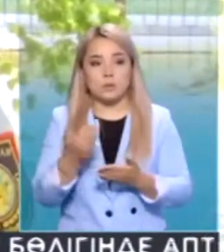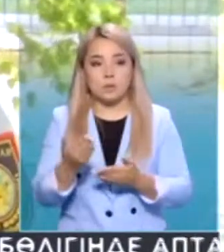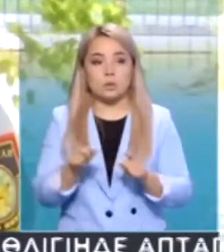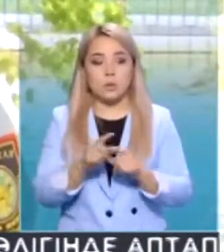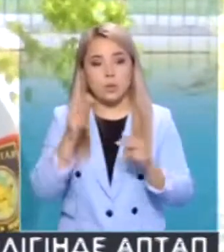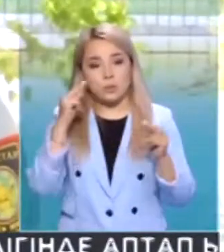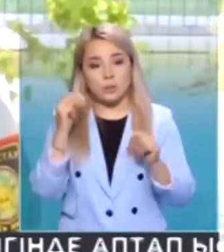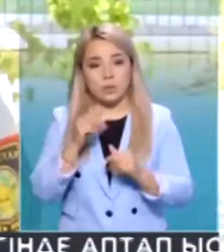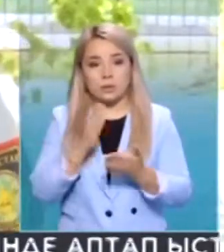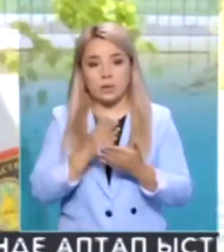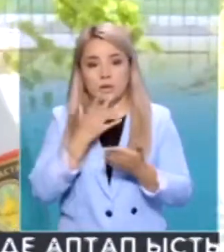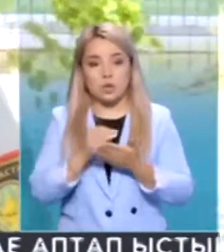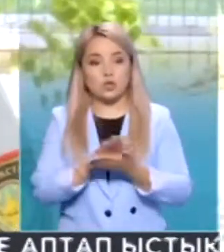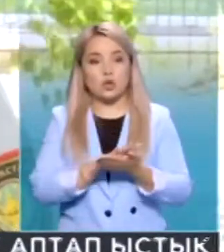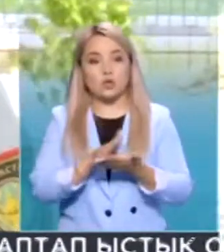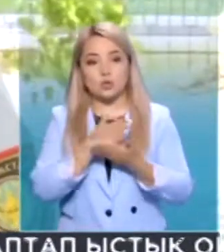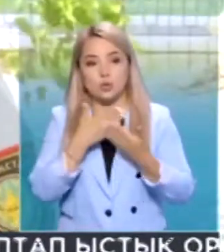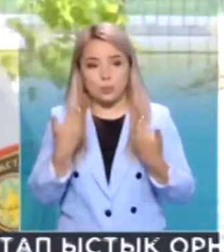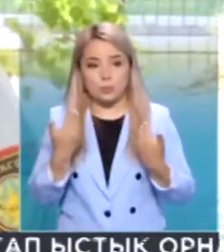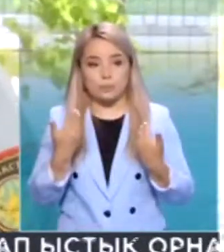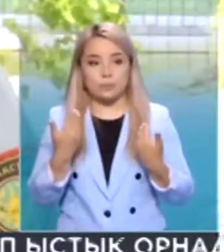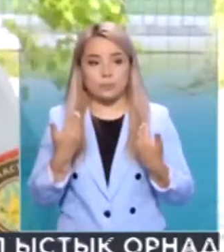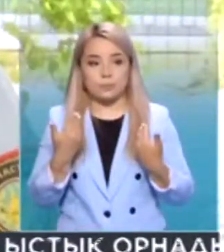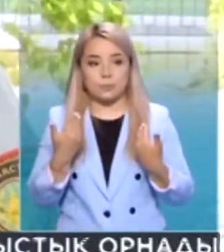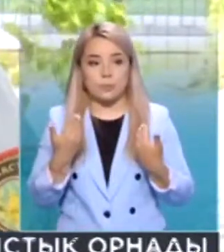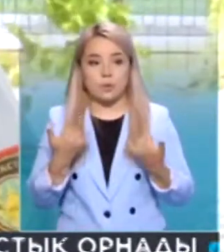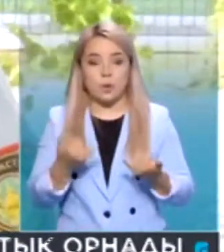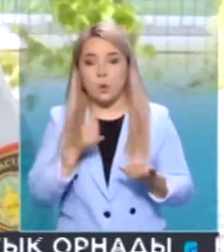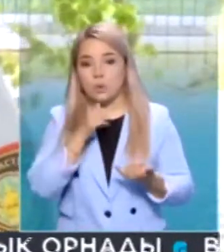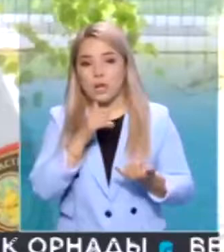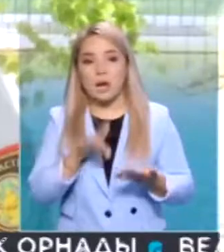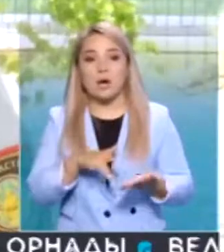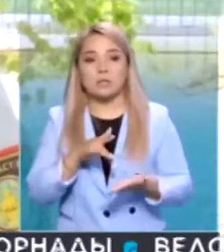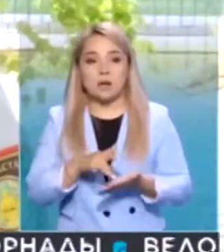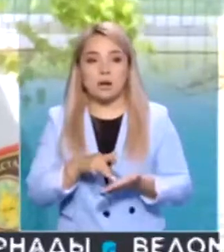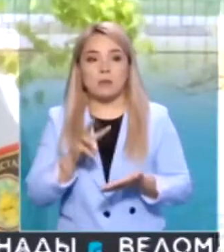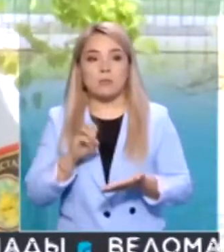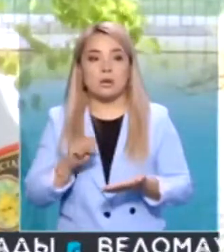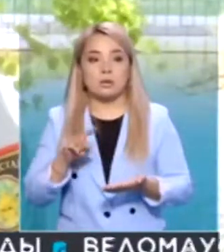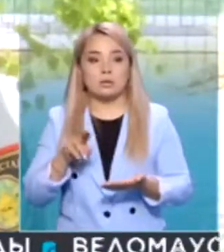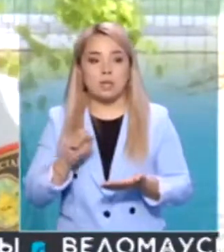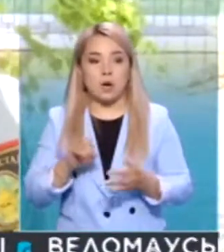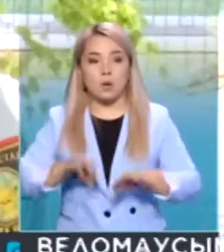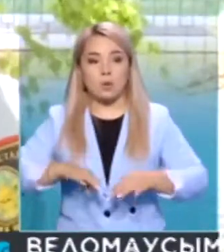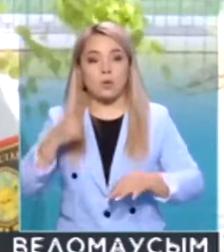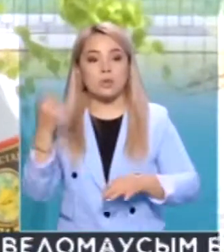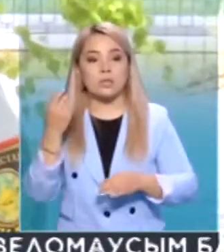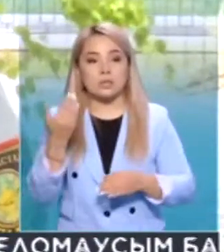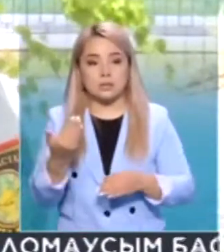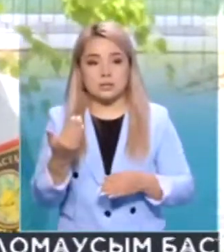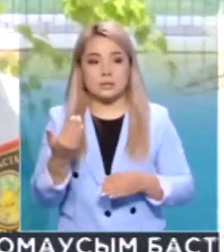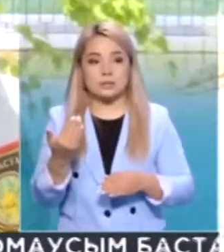жүргізуші куәлігі мүлдем болмаған. Мына Қостанай қаласындағы Мазда көлігі иесінде